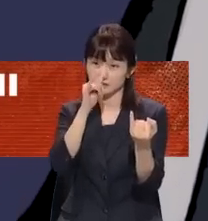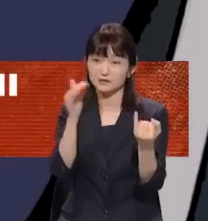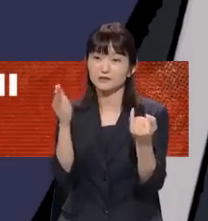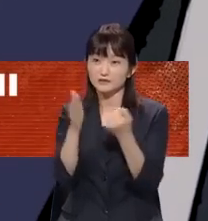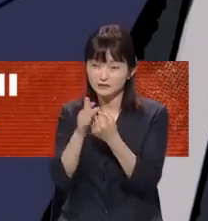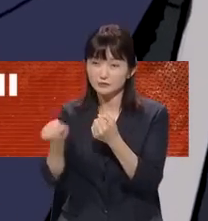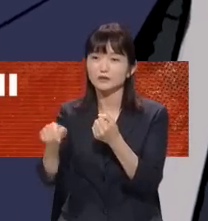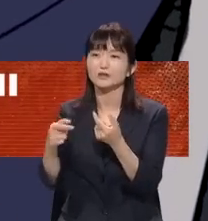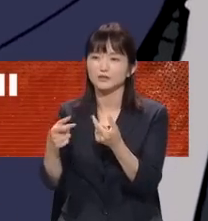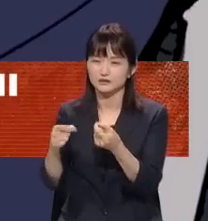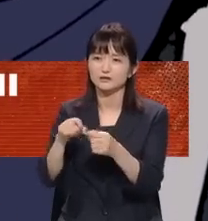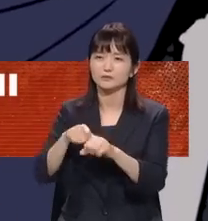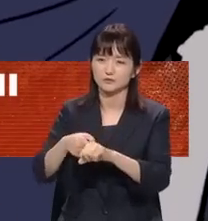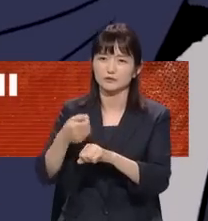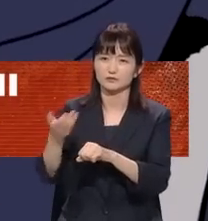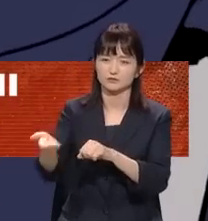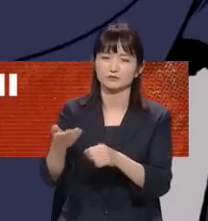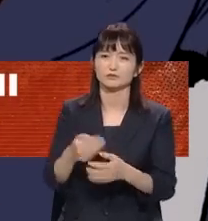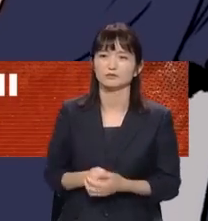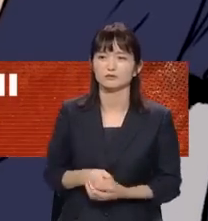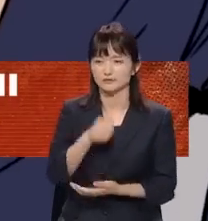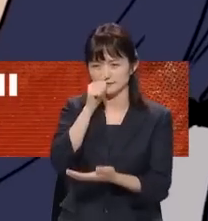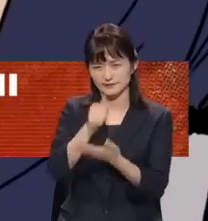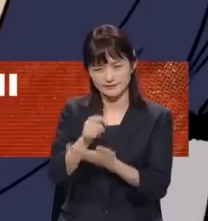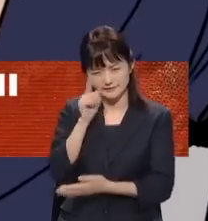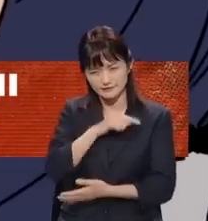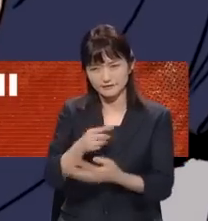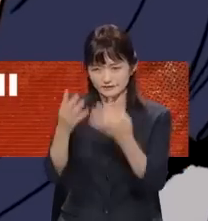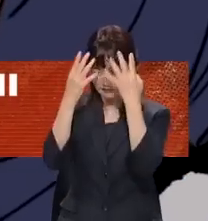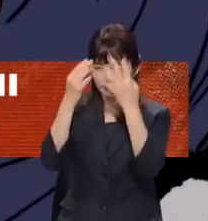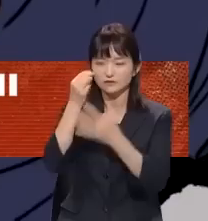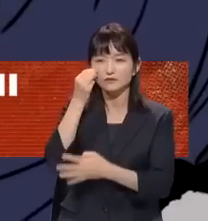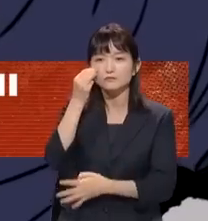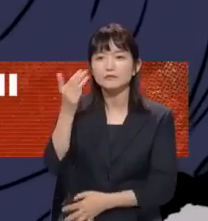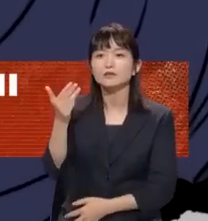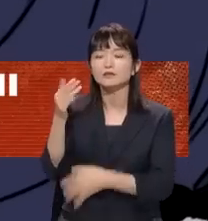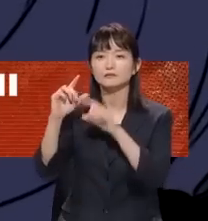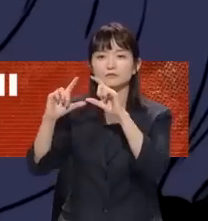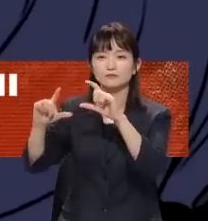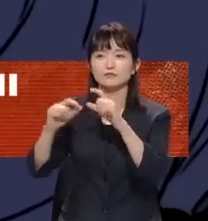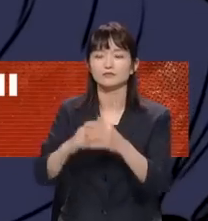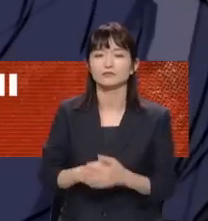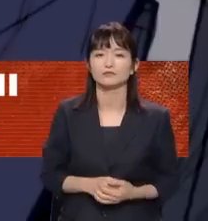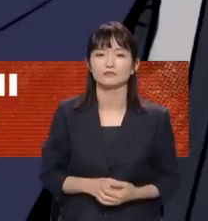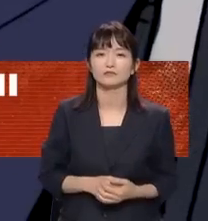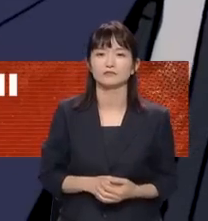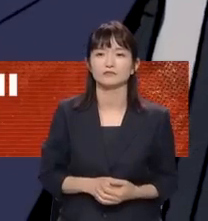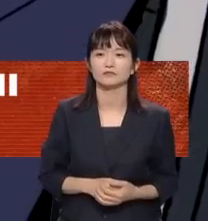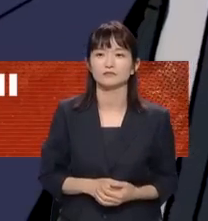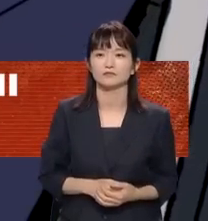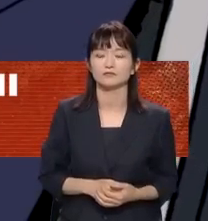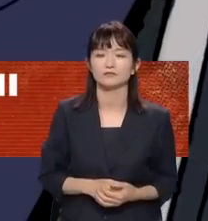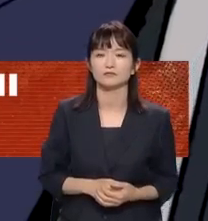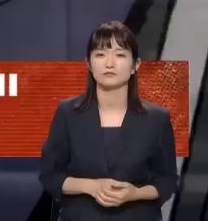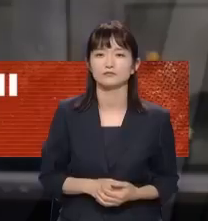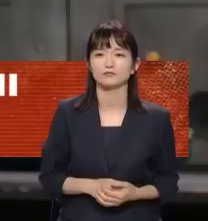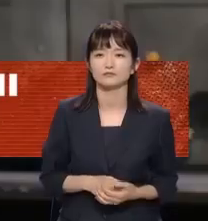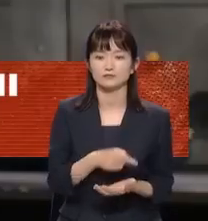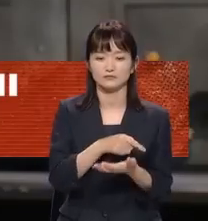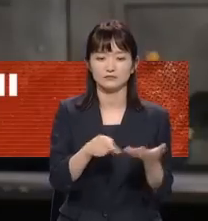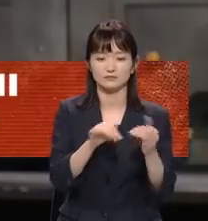판사도 생각을 했을 것 같아요 그래서 죄질이 나쁘다는 의미에서 징역 8개월인데 아직 뭐 나름 좀 이렇게 그